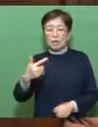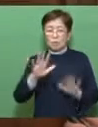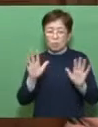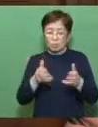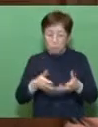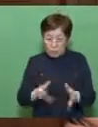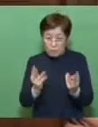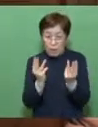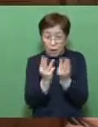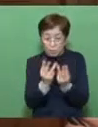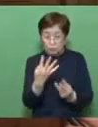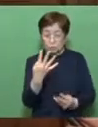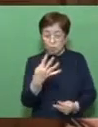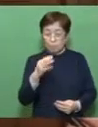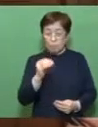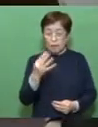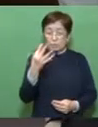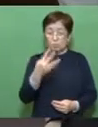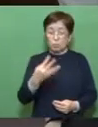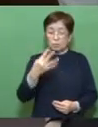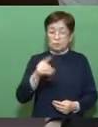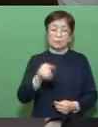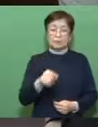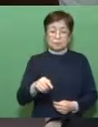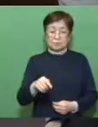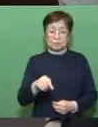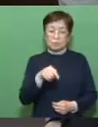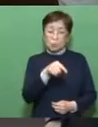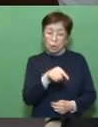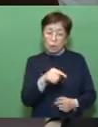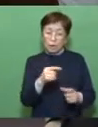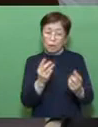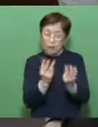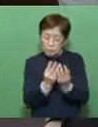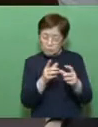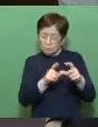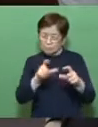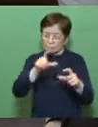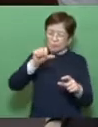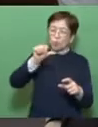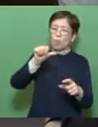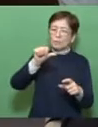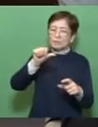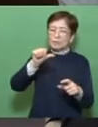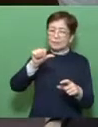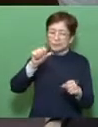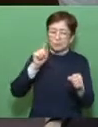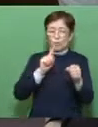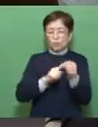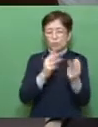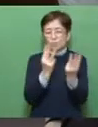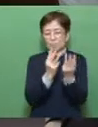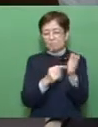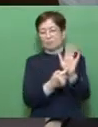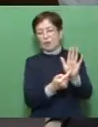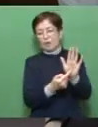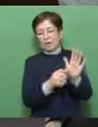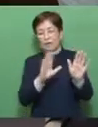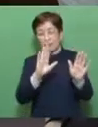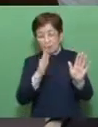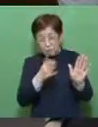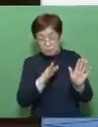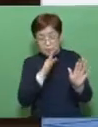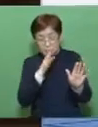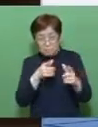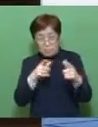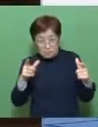ねはいはいだから5倍してあ5倍してはい兵庫もそうですがあのこの過去するためには結婚してもらわなきゃかいう